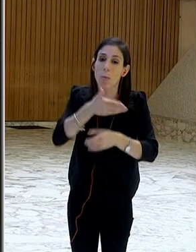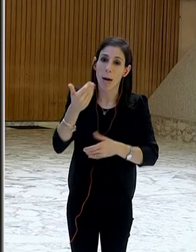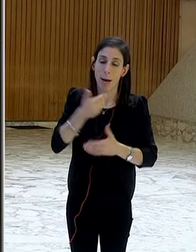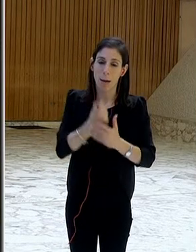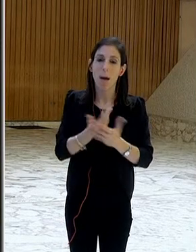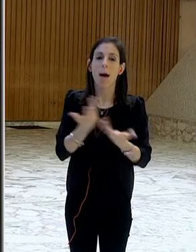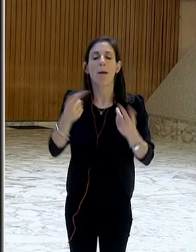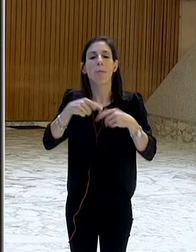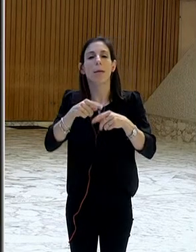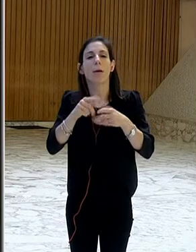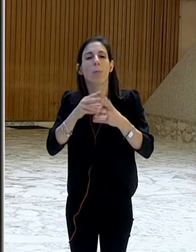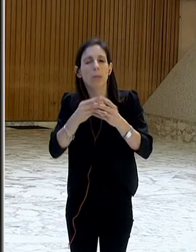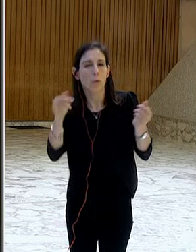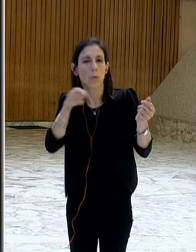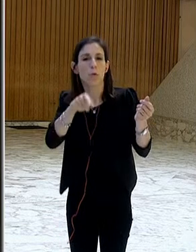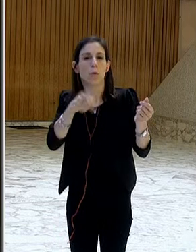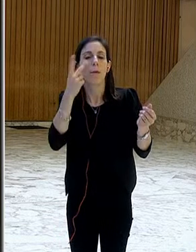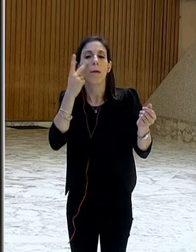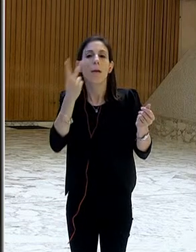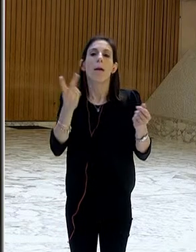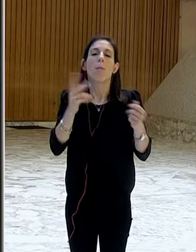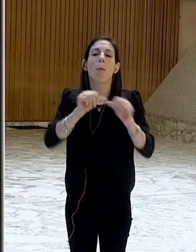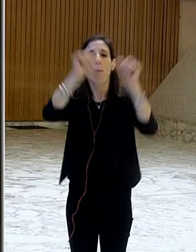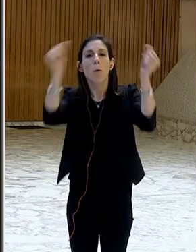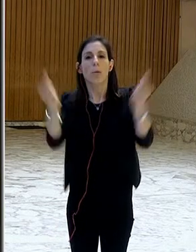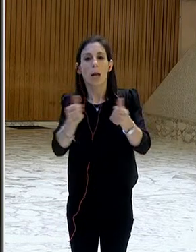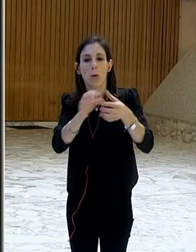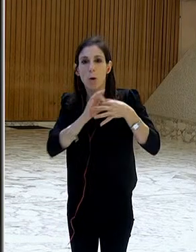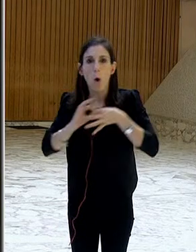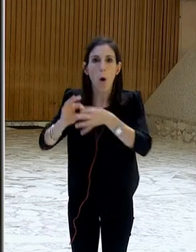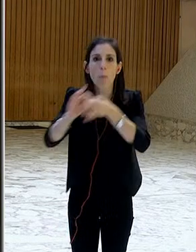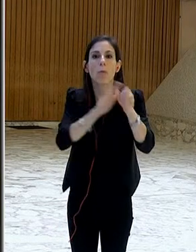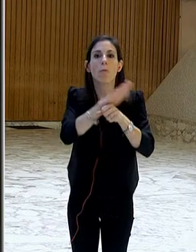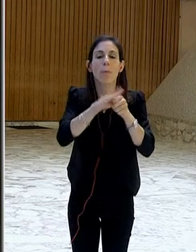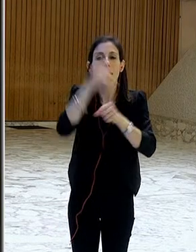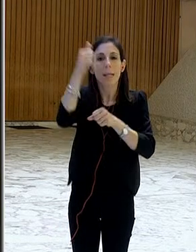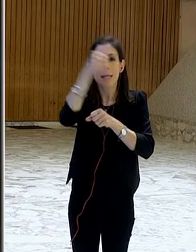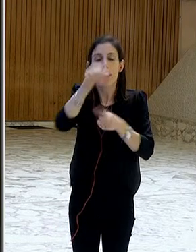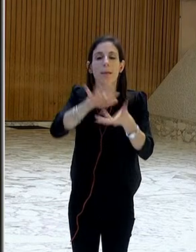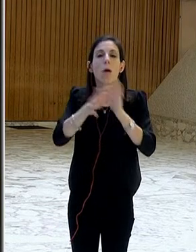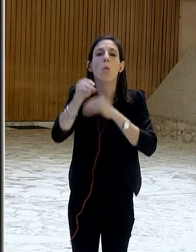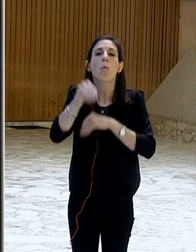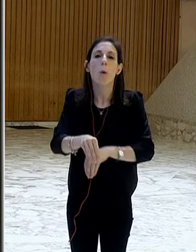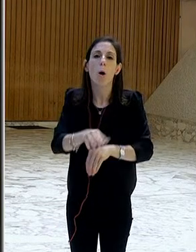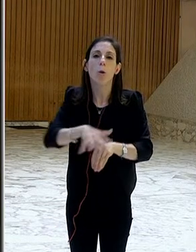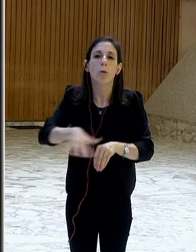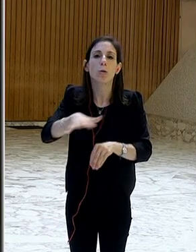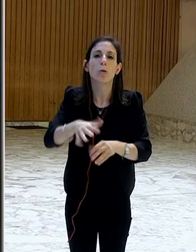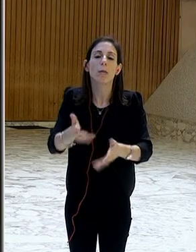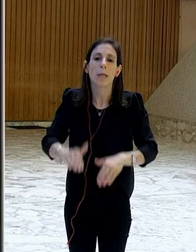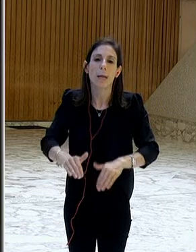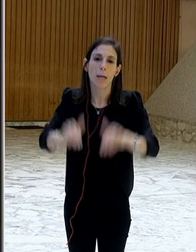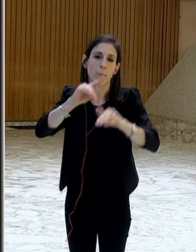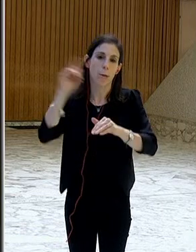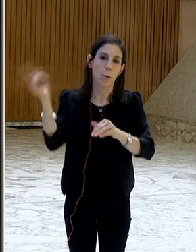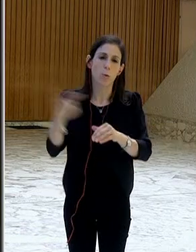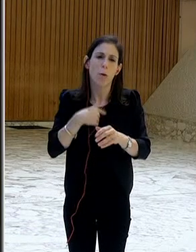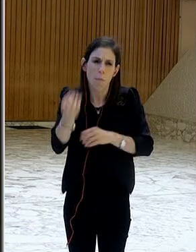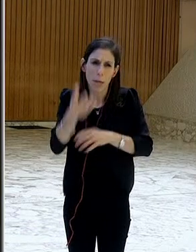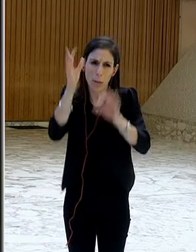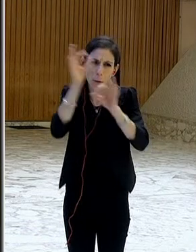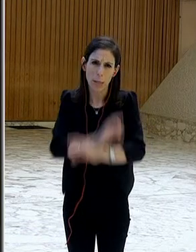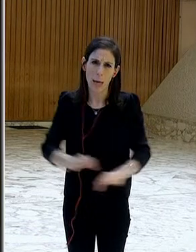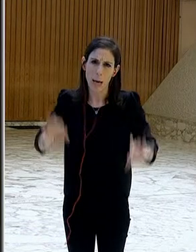entre familles chrétiennes qui est un lieu de croissance pour tous. Il n'y a aucune invention ici, juste un rassemblement